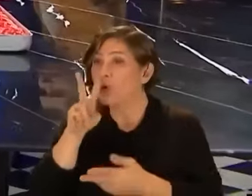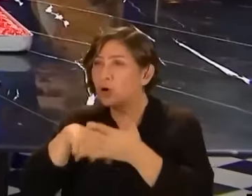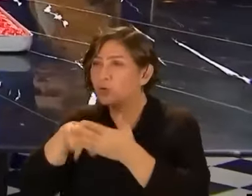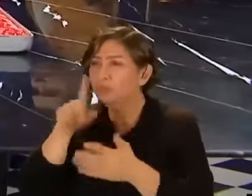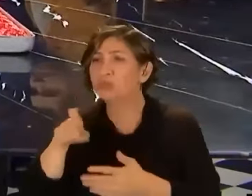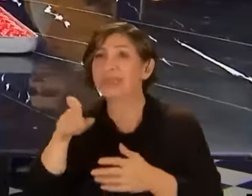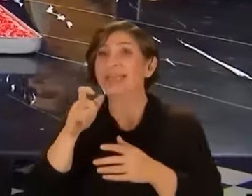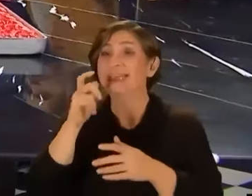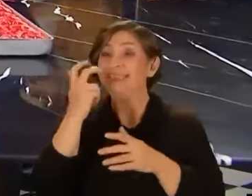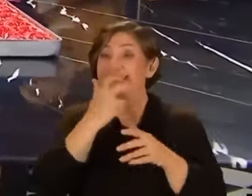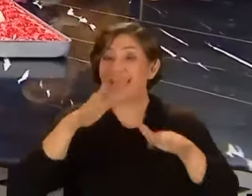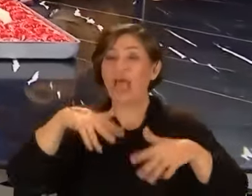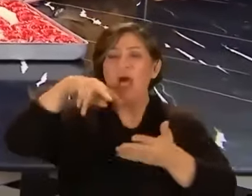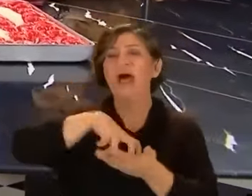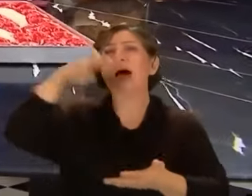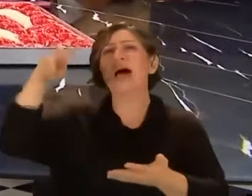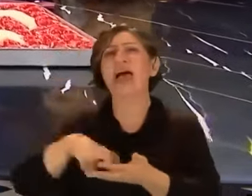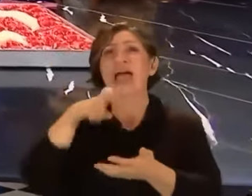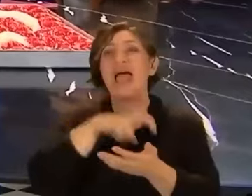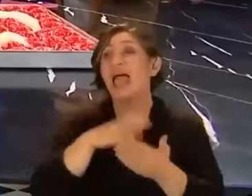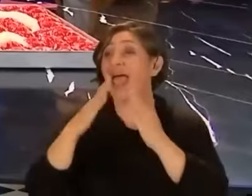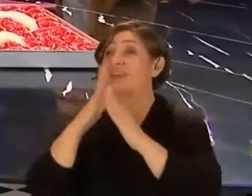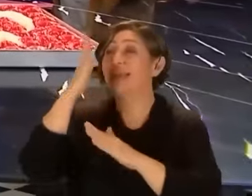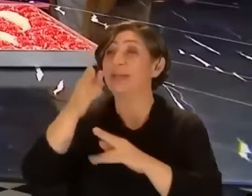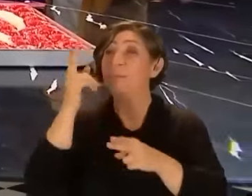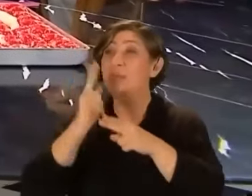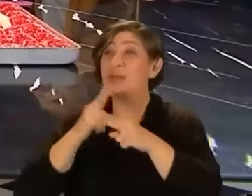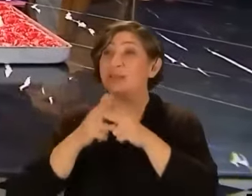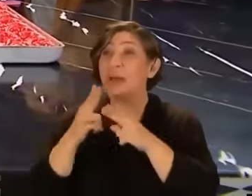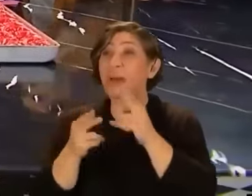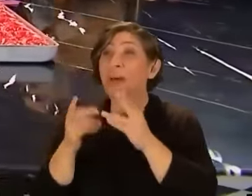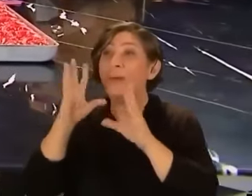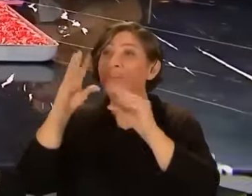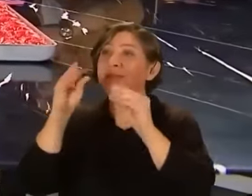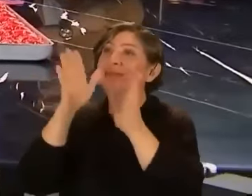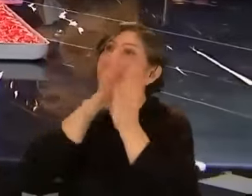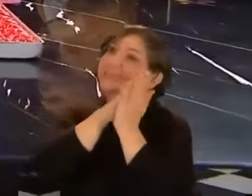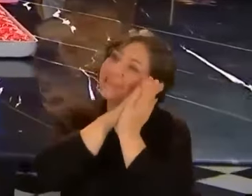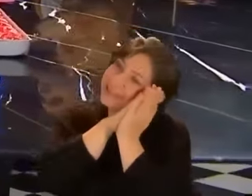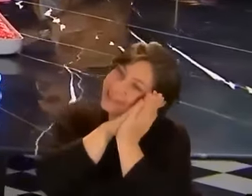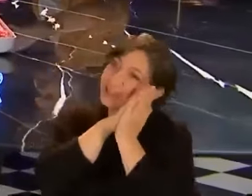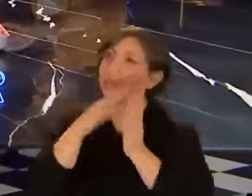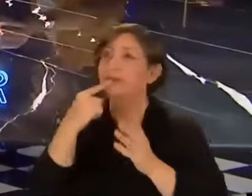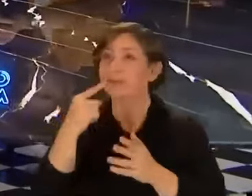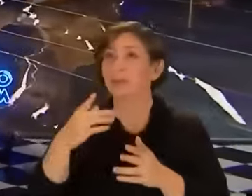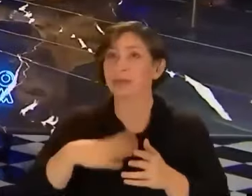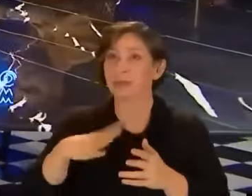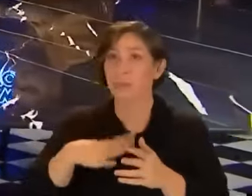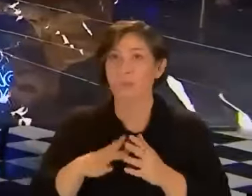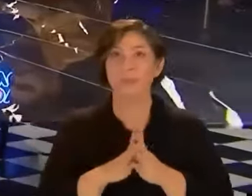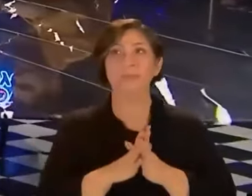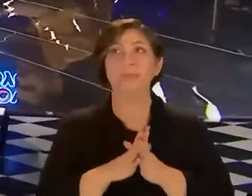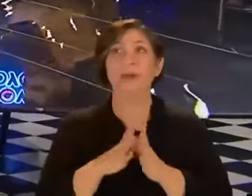misin? Sahnede böyle hopluyorum zıplıyorum. Eve gittiğimde bir an önce başımı yastığa koyuyorum. Böyle bir şey olabilir. Öyle demek istemiyorum orada